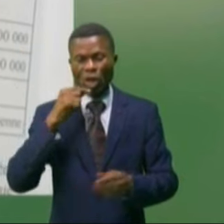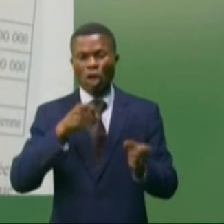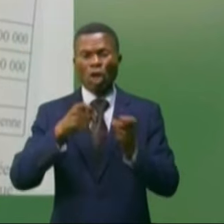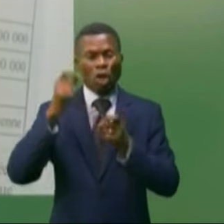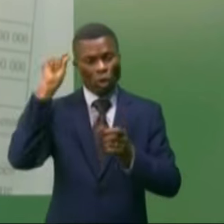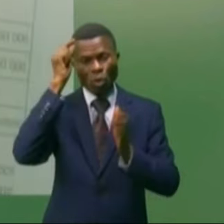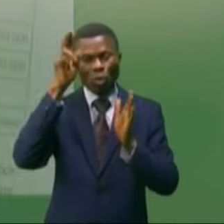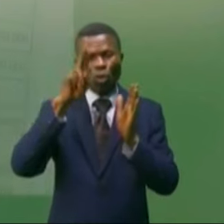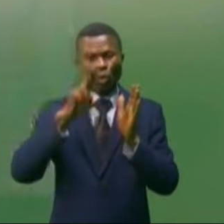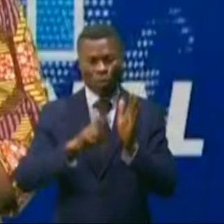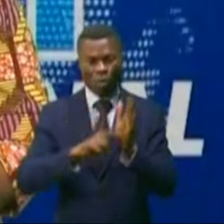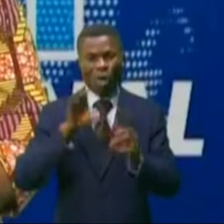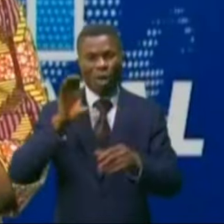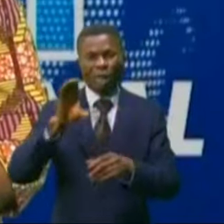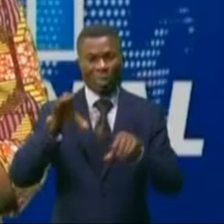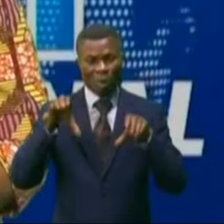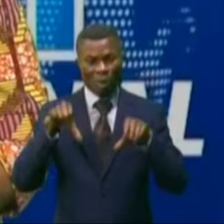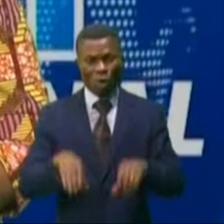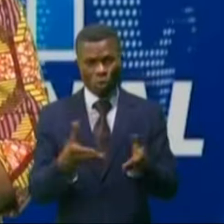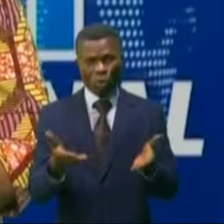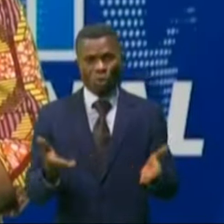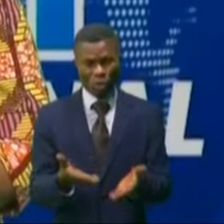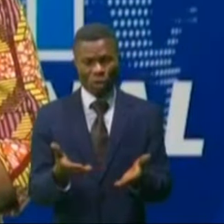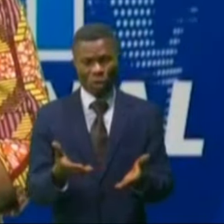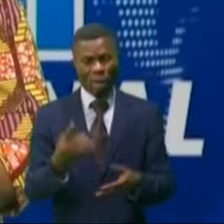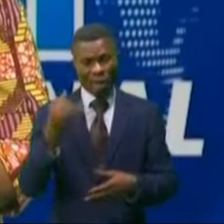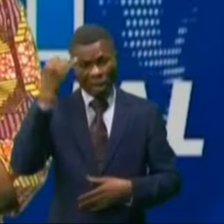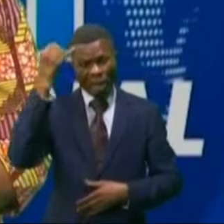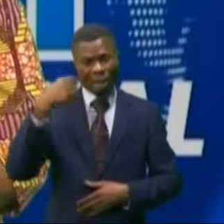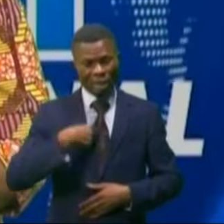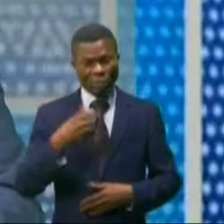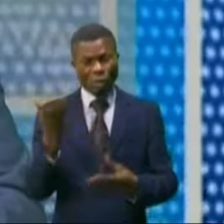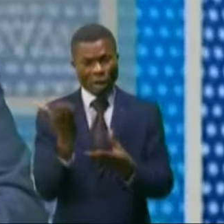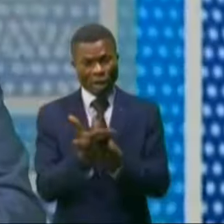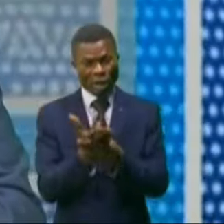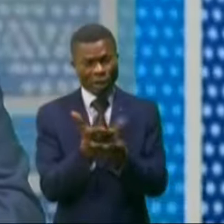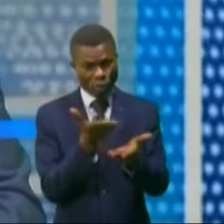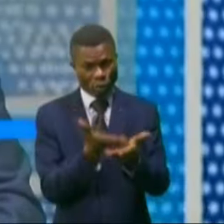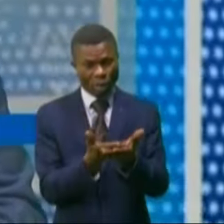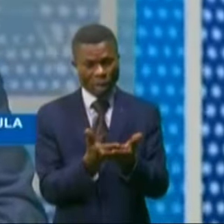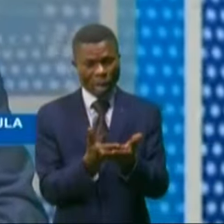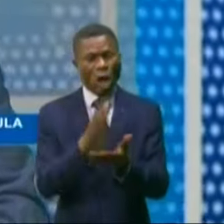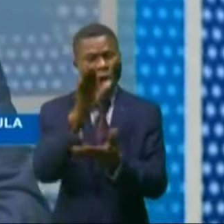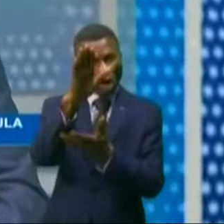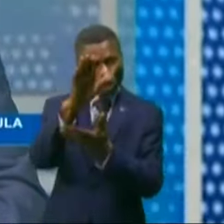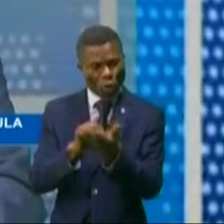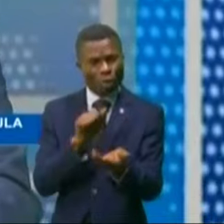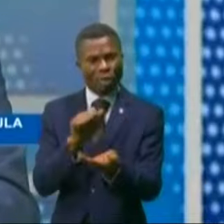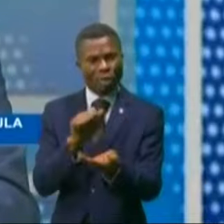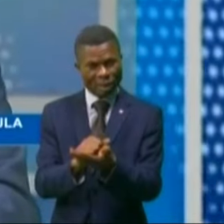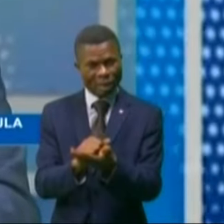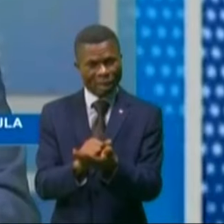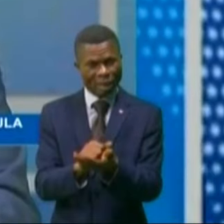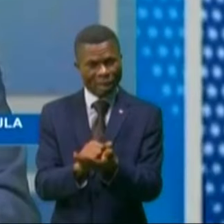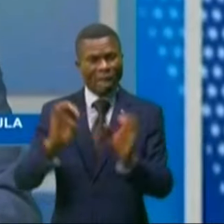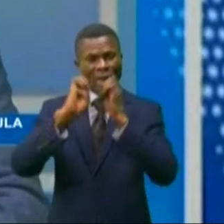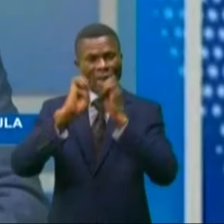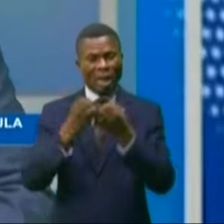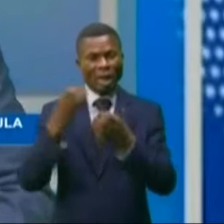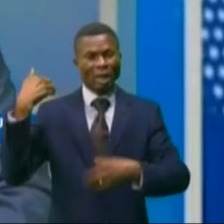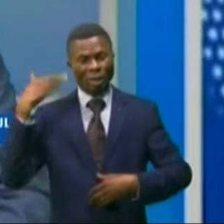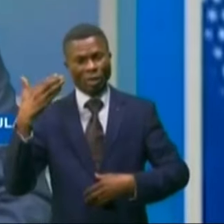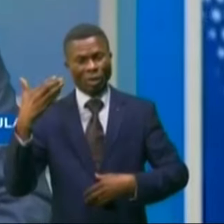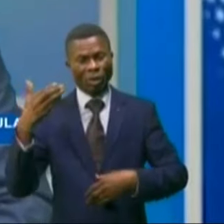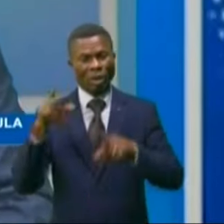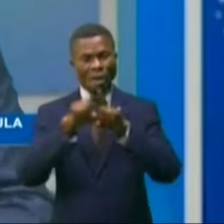gouvernance des banques en RDC. Donc moi, je pense que cet ouvrage peut être adapté également pour les entreprises publiques, voir